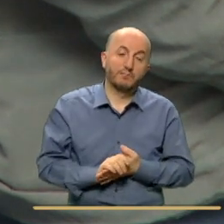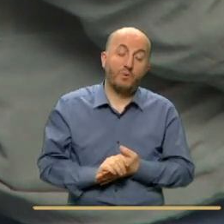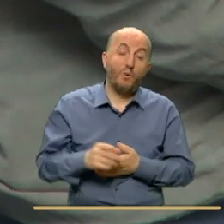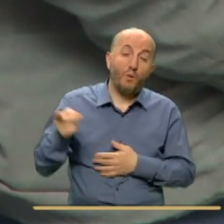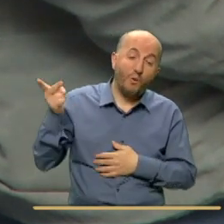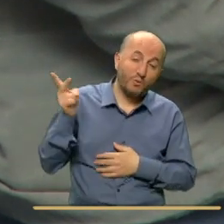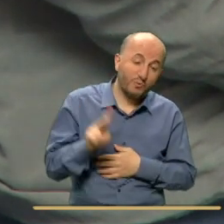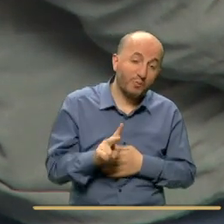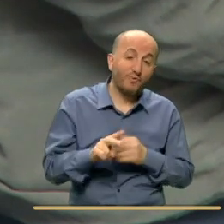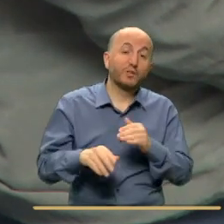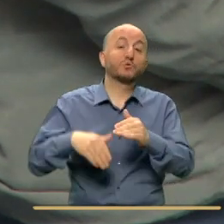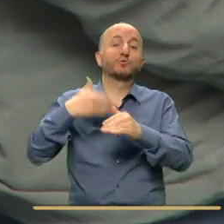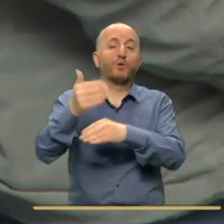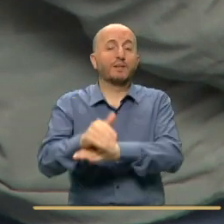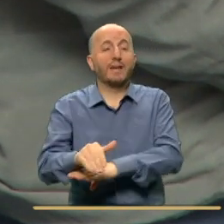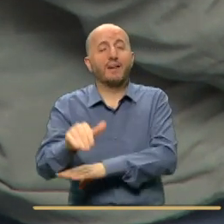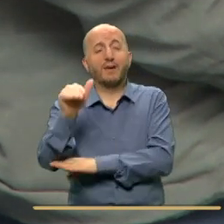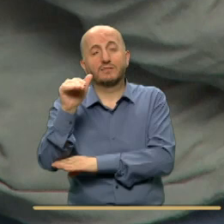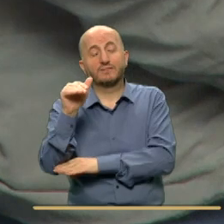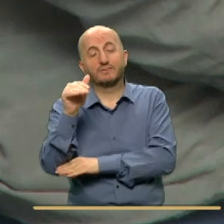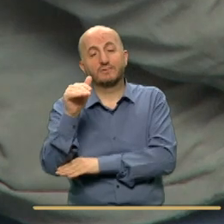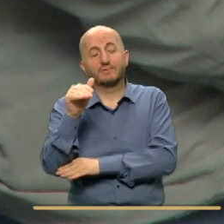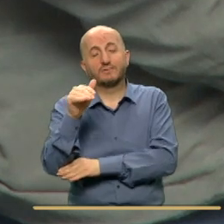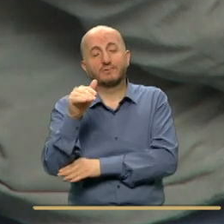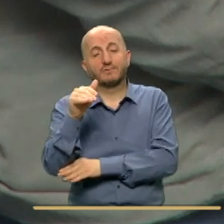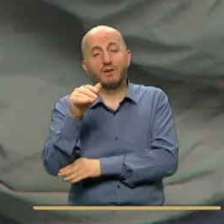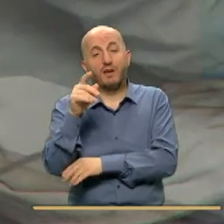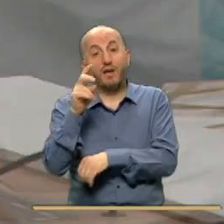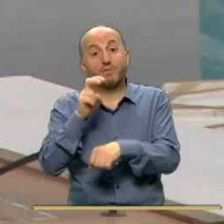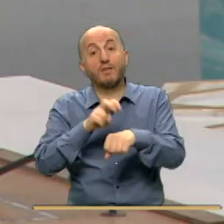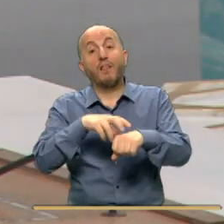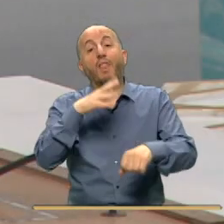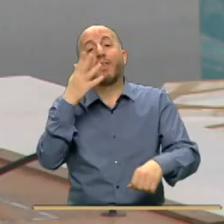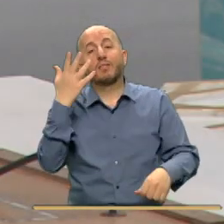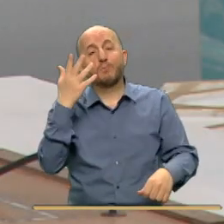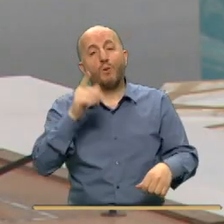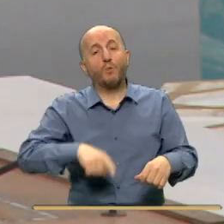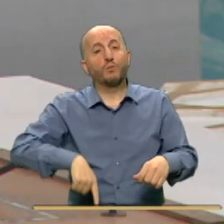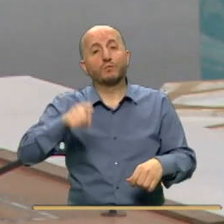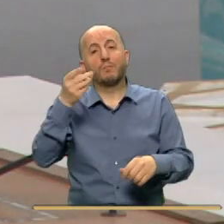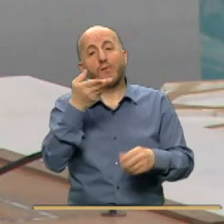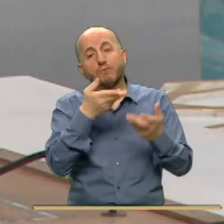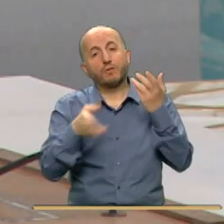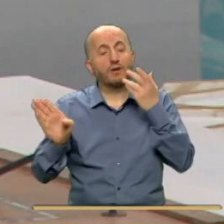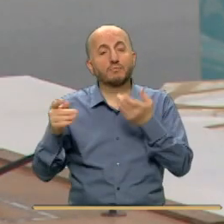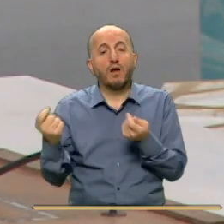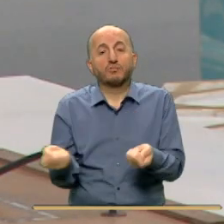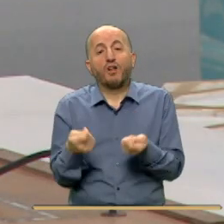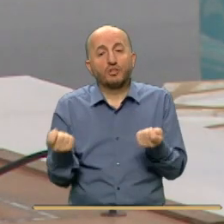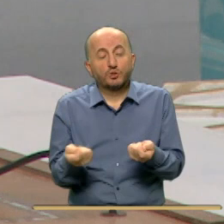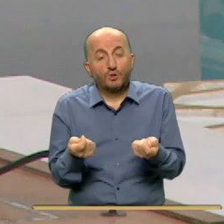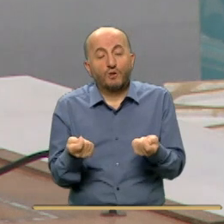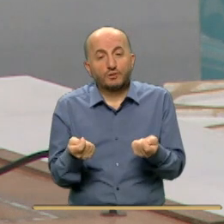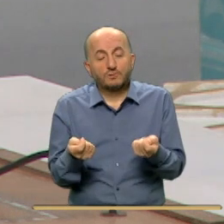Ölümü ve ölümden sonraki hayatı adeta hatırlatmıyor, gündemden çıkartmaya çalışıyor.